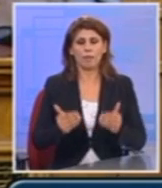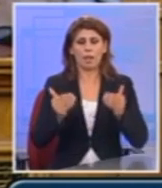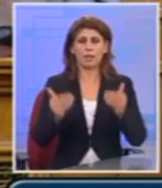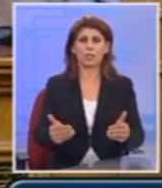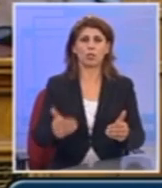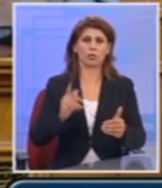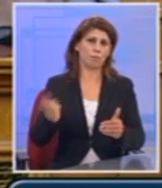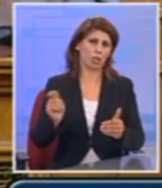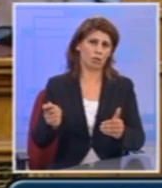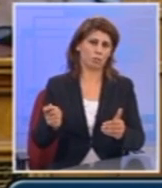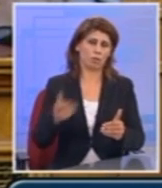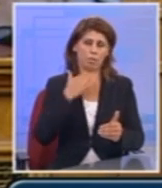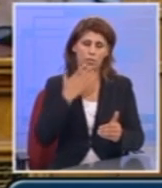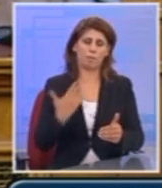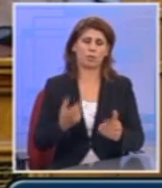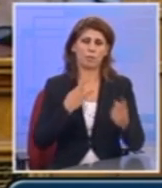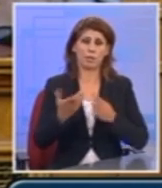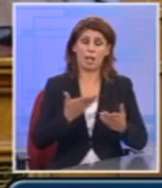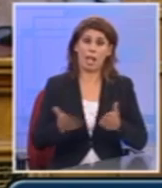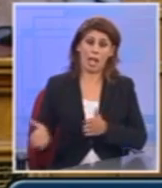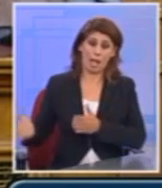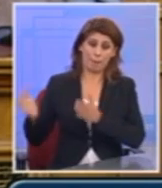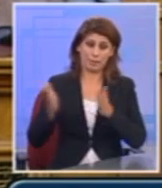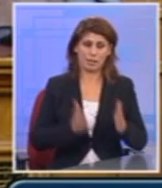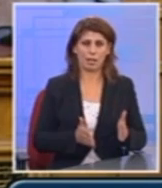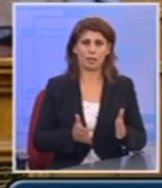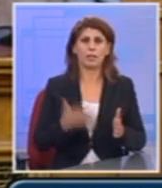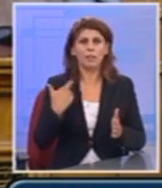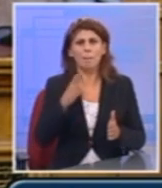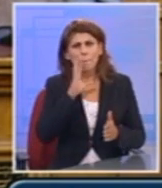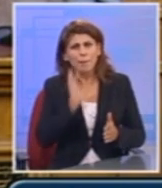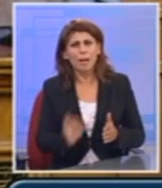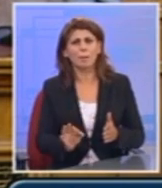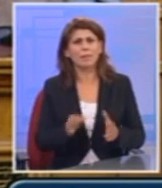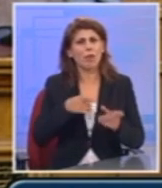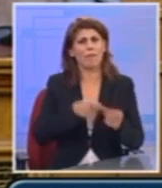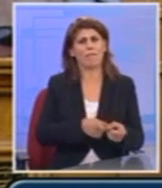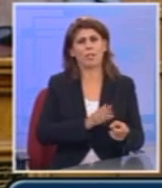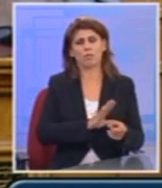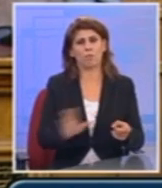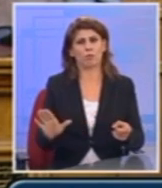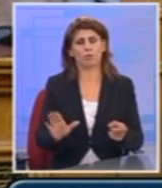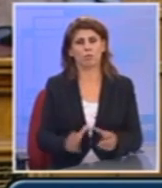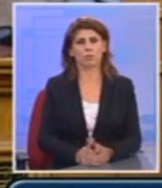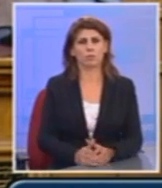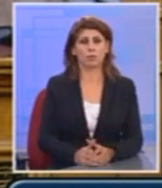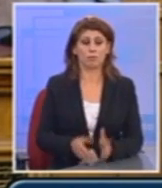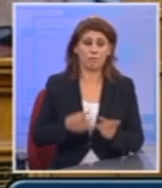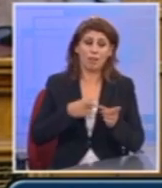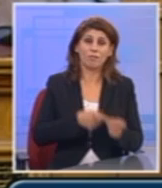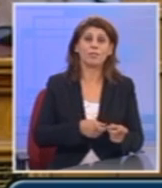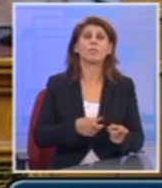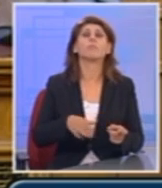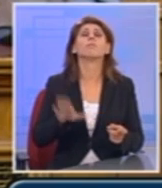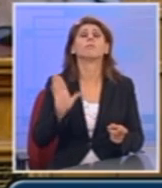των πληρωμών το αντίθετο είναι πραγματικός εκβιασμός και με εκβιασμούς